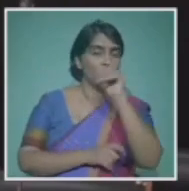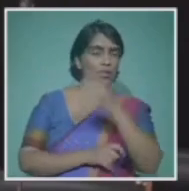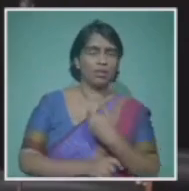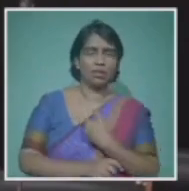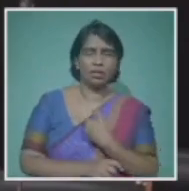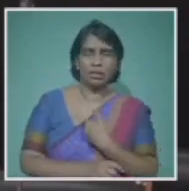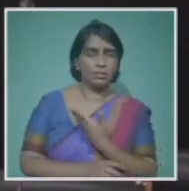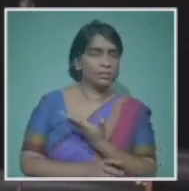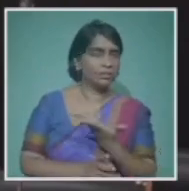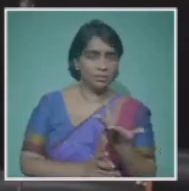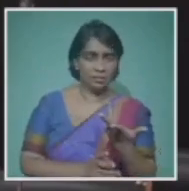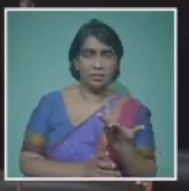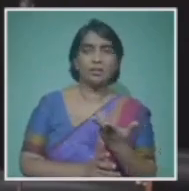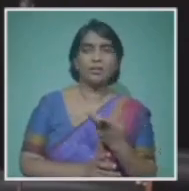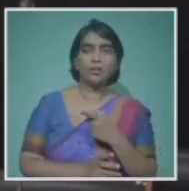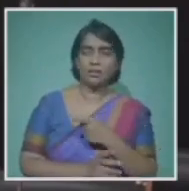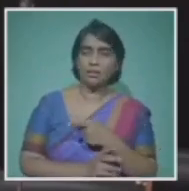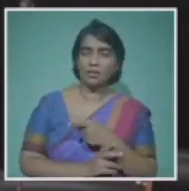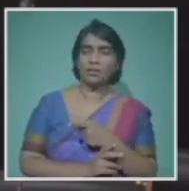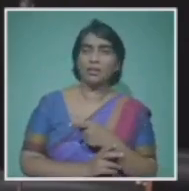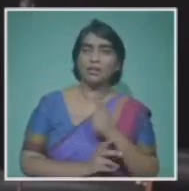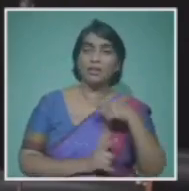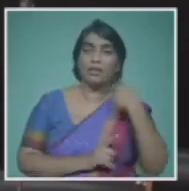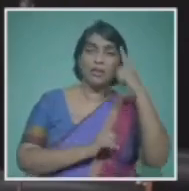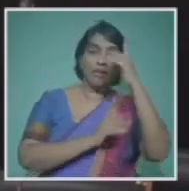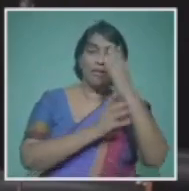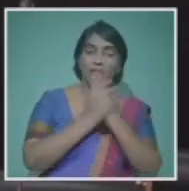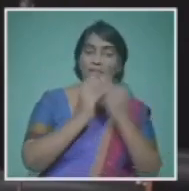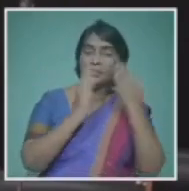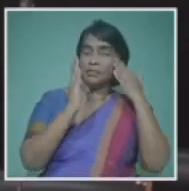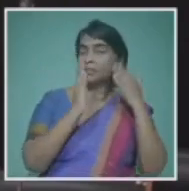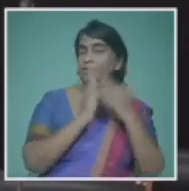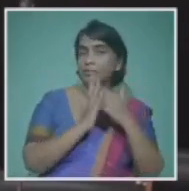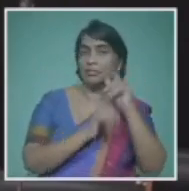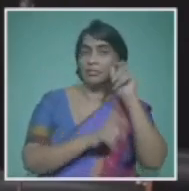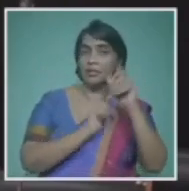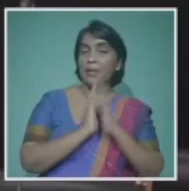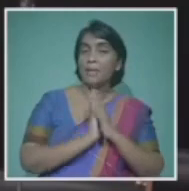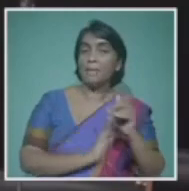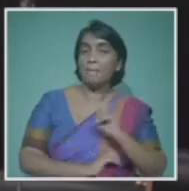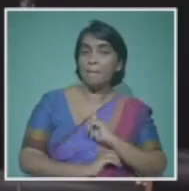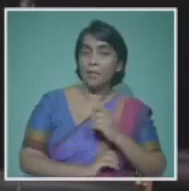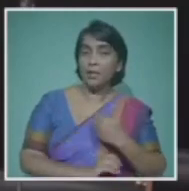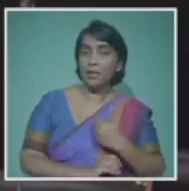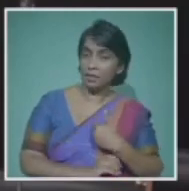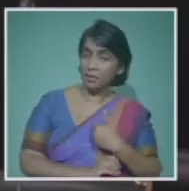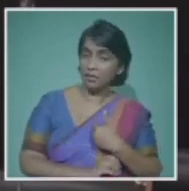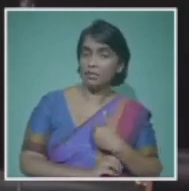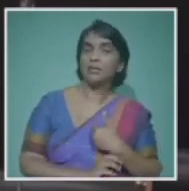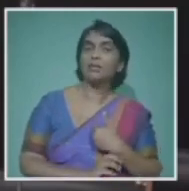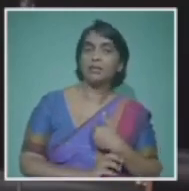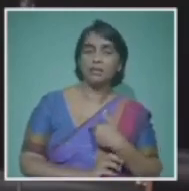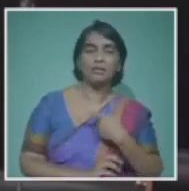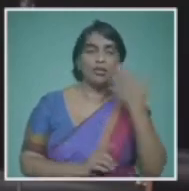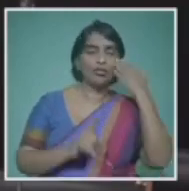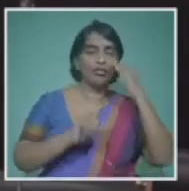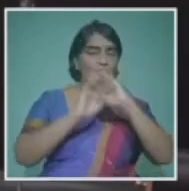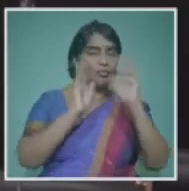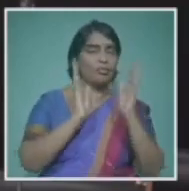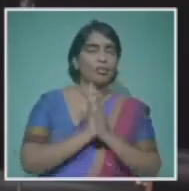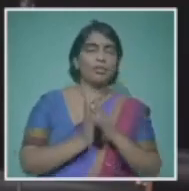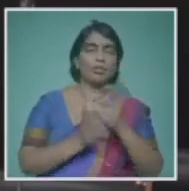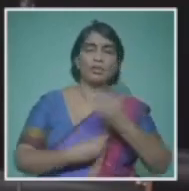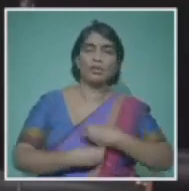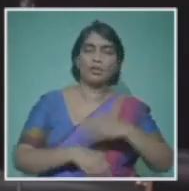නොකරෙද්ද, දෙසටක මිත්‍යා දෘෂ්ටීන් ඇති අසත්පුරුෂ ධර්මය ප්‍රිය කරන්නේද, මේ කරුණු තුන